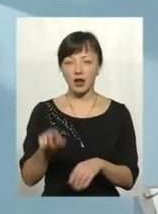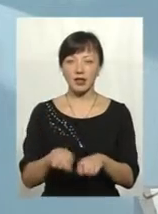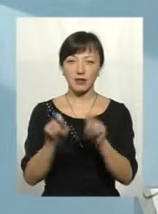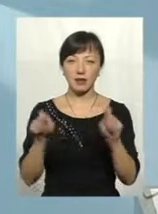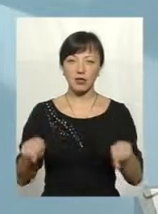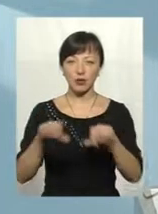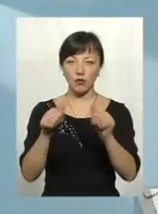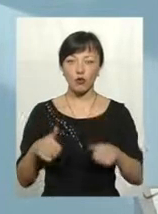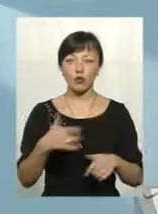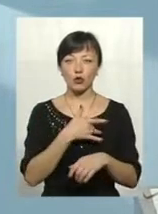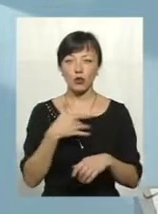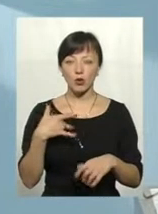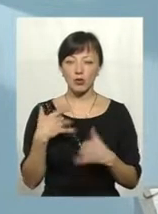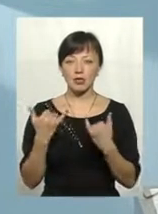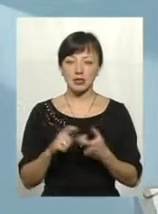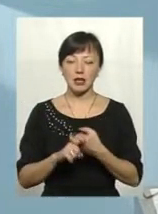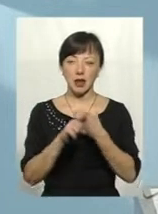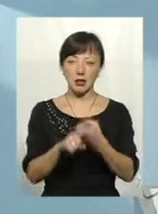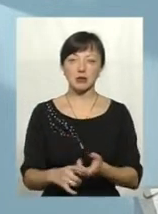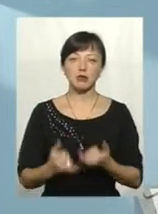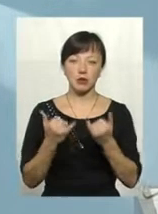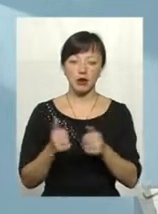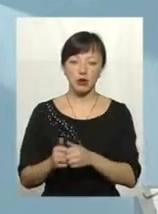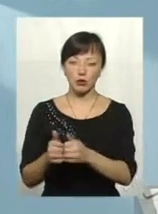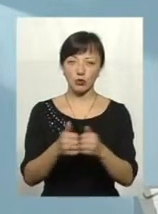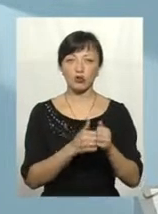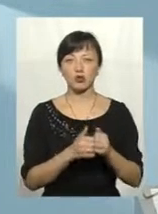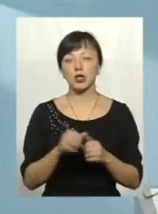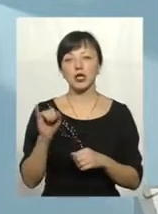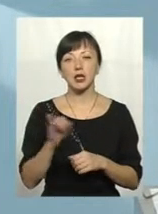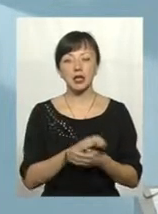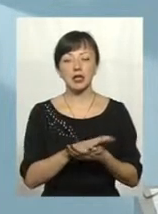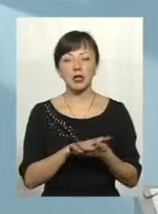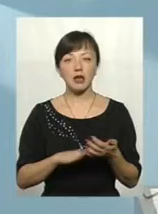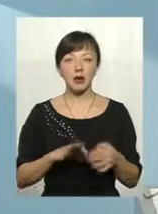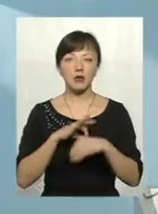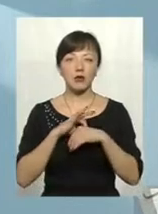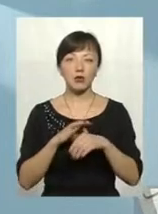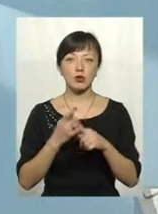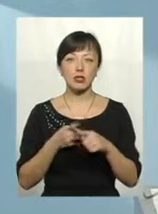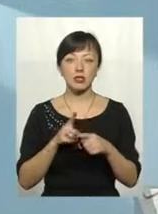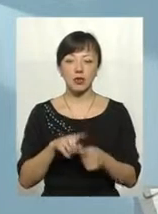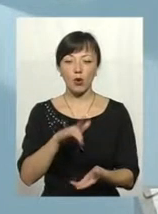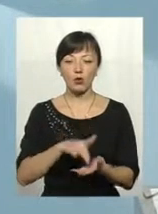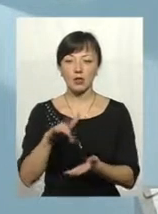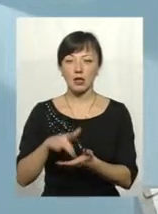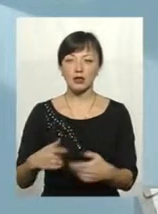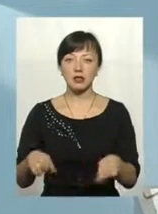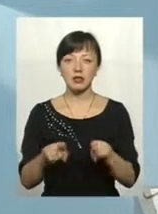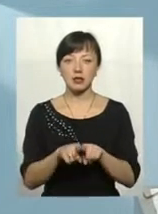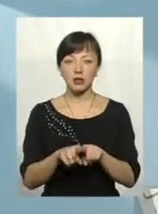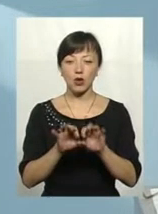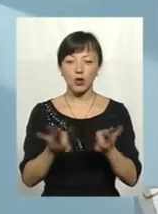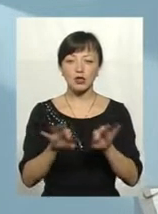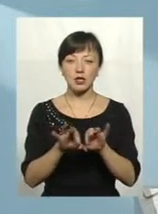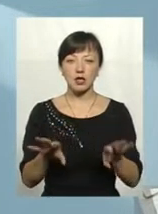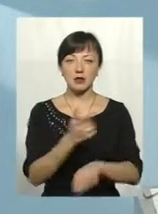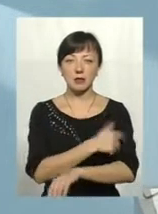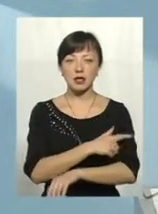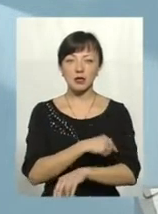туберкульоза, який є заразним для оточуючих. І далі проводиться в цих осередках теж, роз'яснюються